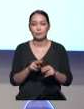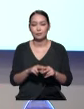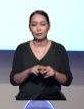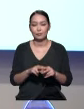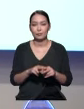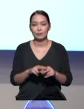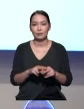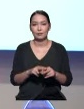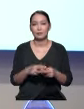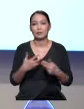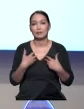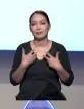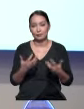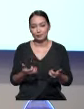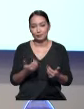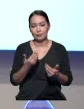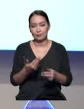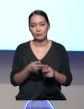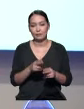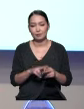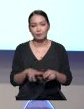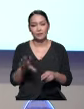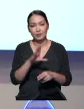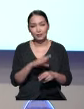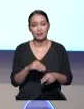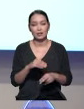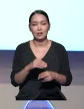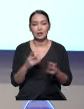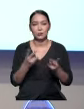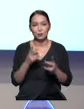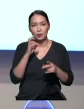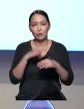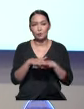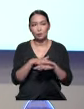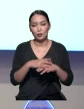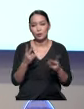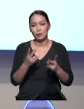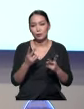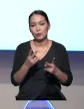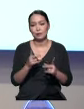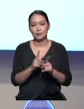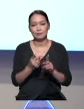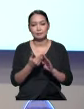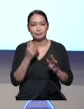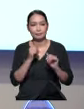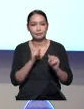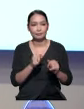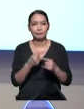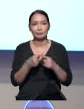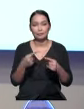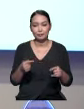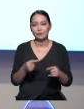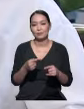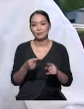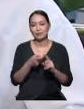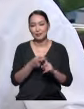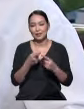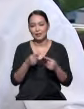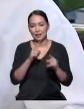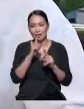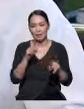Женское здоровье – это здоровье всей нации, поэтому мы должны с раннего детства заботиться о ней, предостерегать себя от различных инфекционных хронических